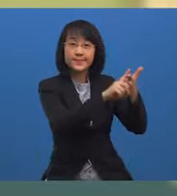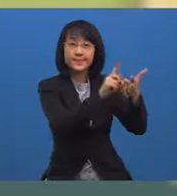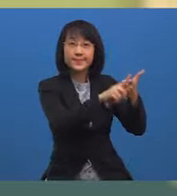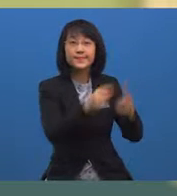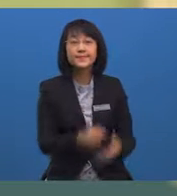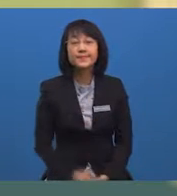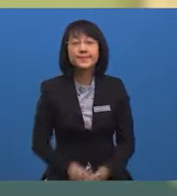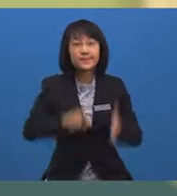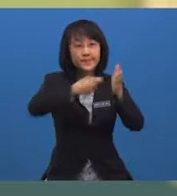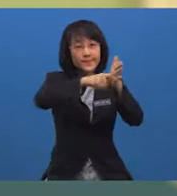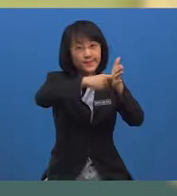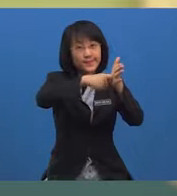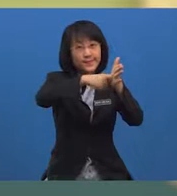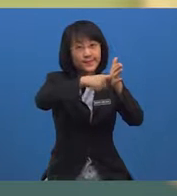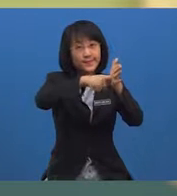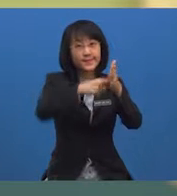kunci.